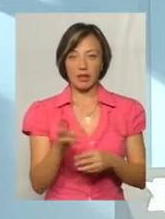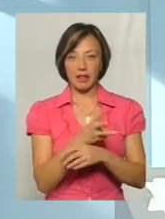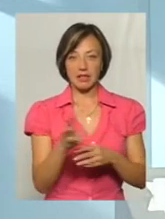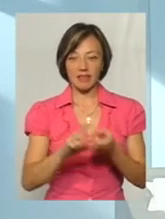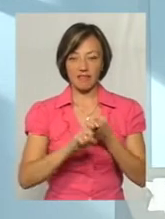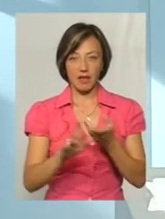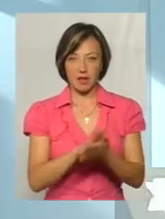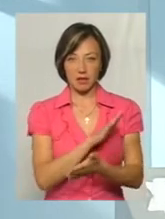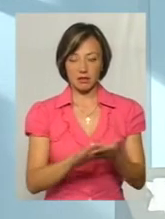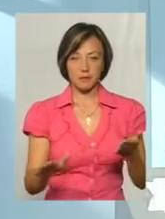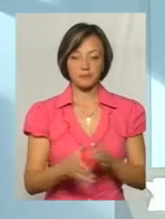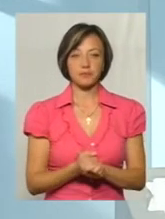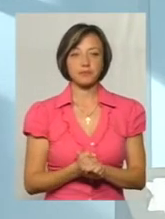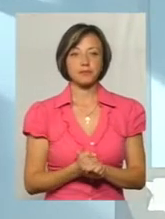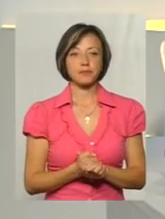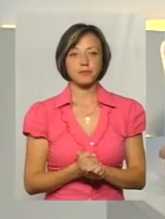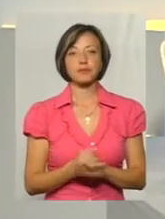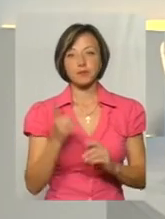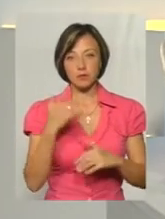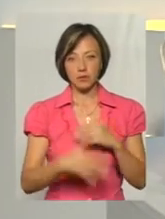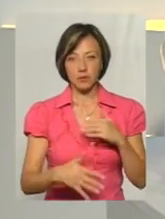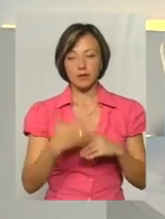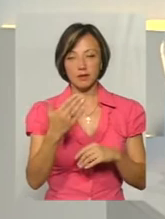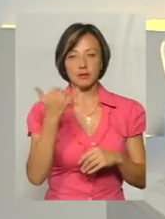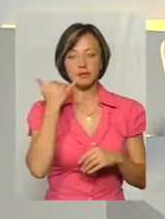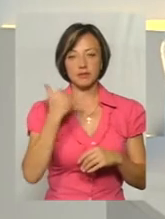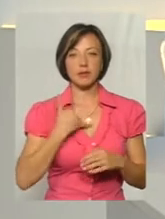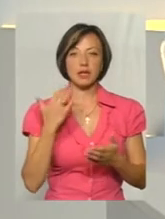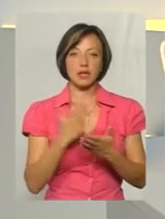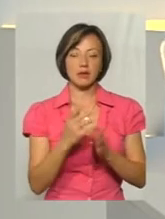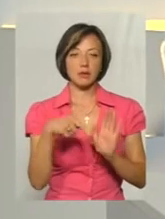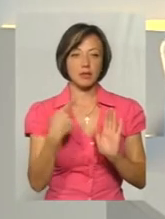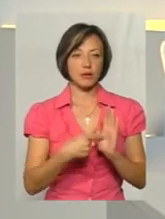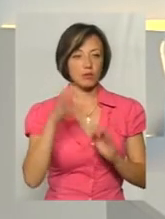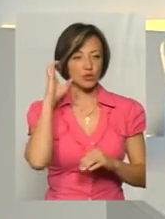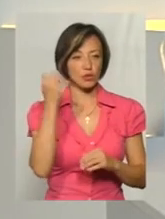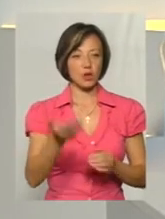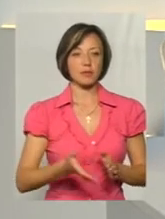дезінфекція. Я вас зрозуміла. Дякую, пане Михайло. У нас є глядач з питанням.